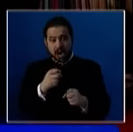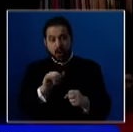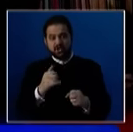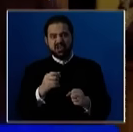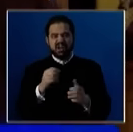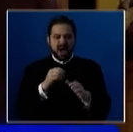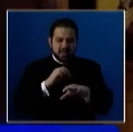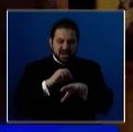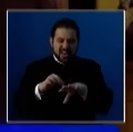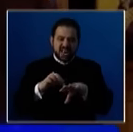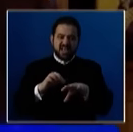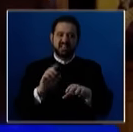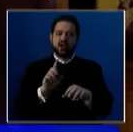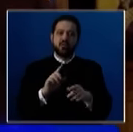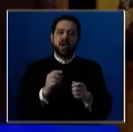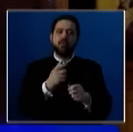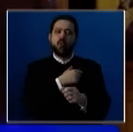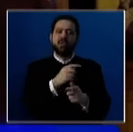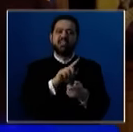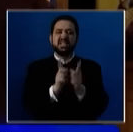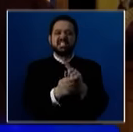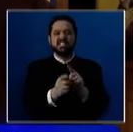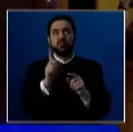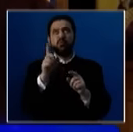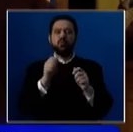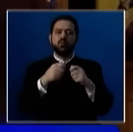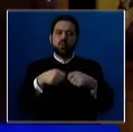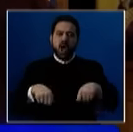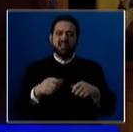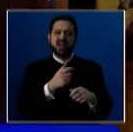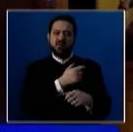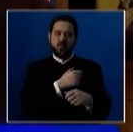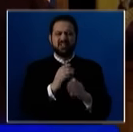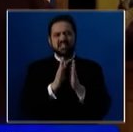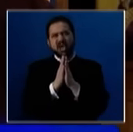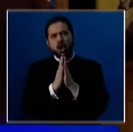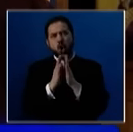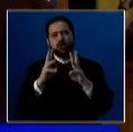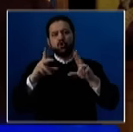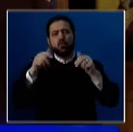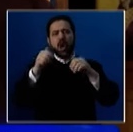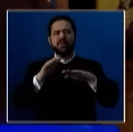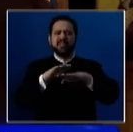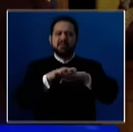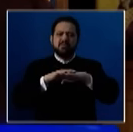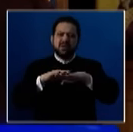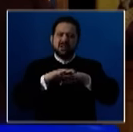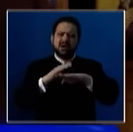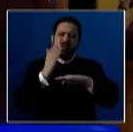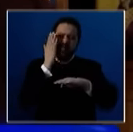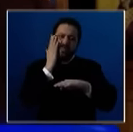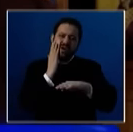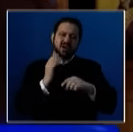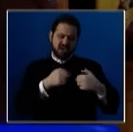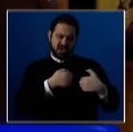pot întoarce. Însă tu toate le poți. Mângâie tu inima lui